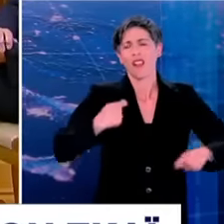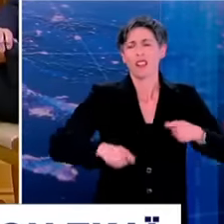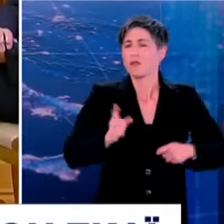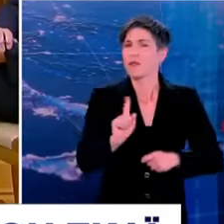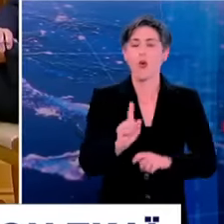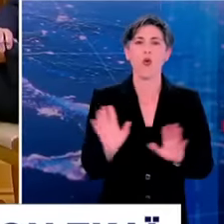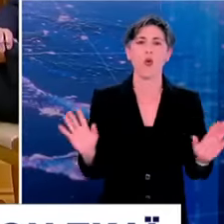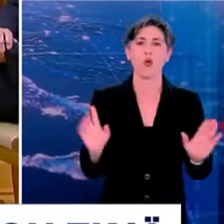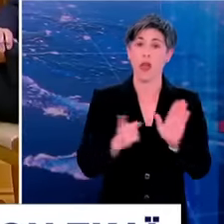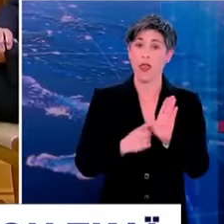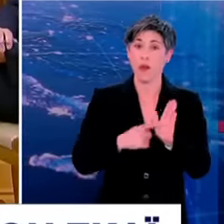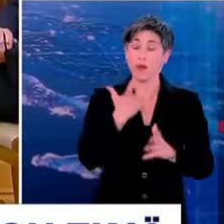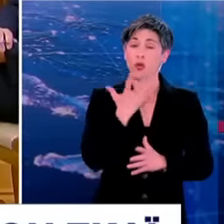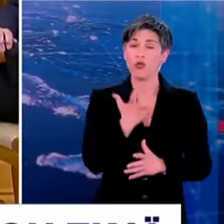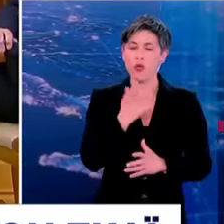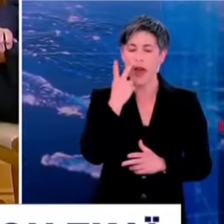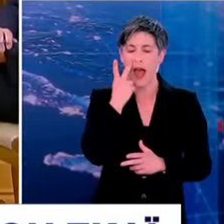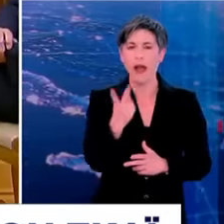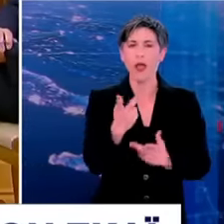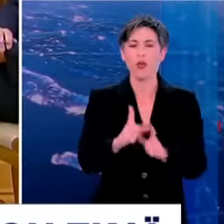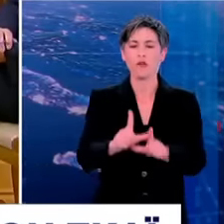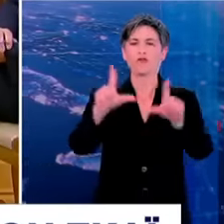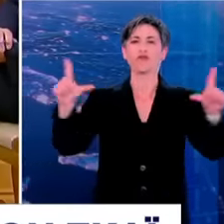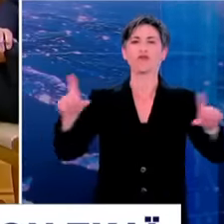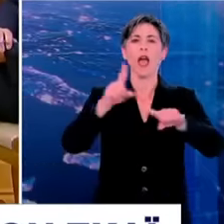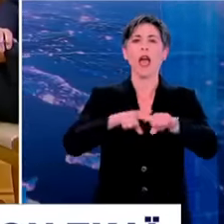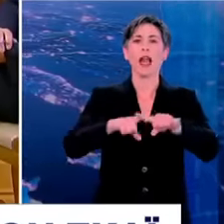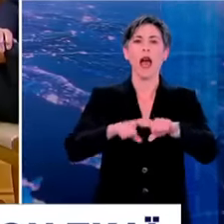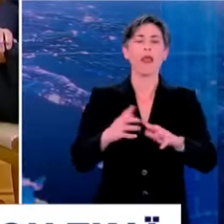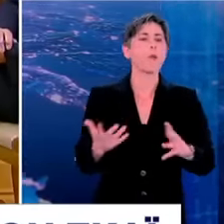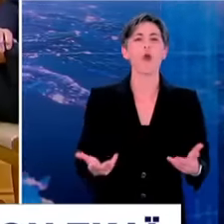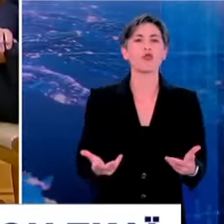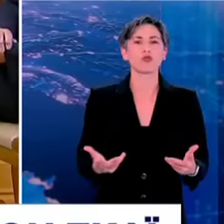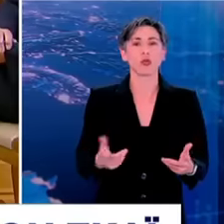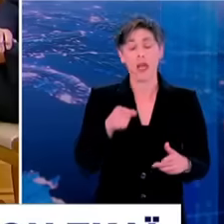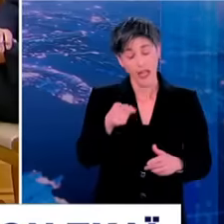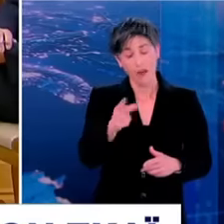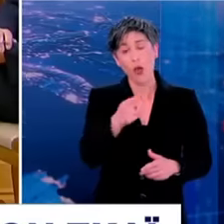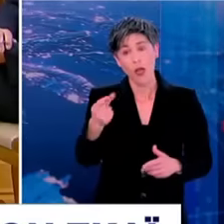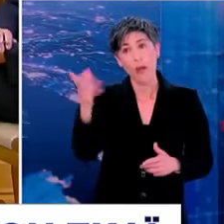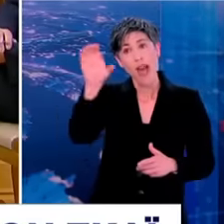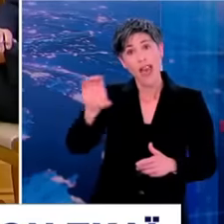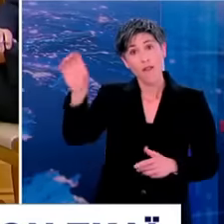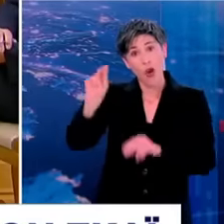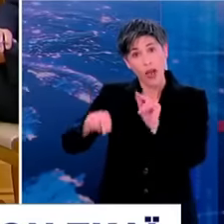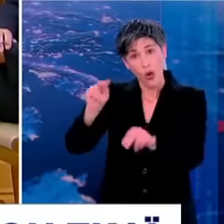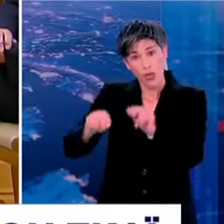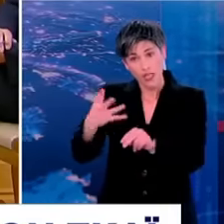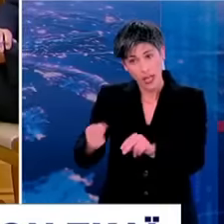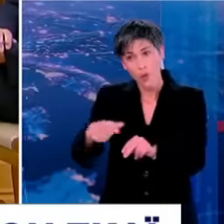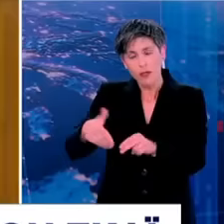Είναι η θέση της Ελλάδας στην Ευρώπη. Ελπίζω να τα συζητήσουμε αυτά στη συνέχεια, γιατί έχουμε ευρωεκλογές και συζητάμε ελάχιστα. Θα το κάνουμε, συζητάμε ελάχιστα. Τώρα. αλλά...